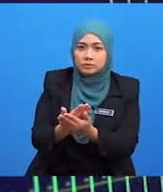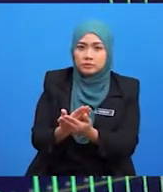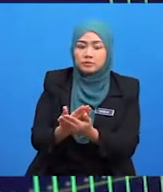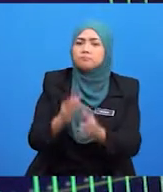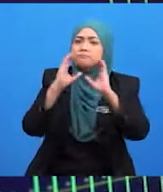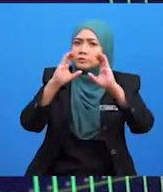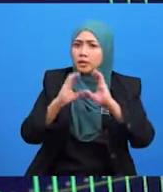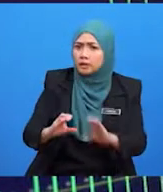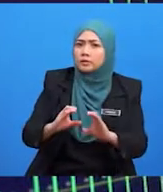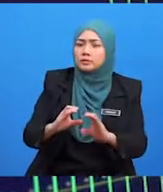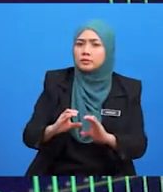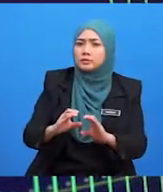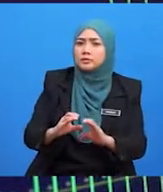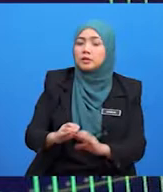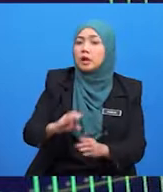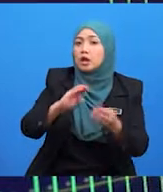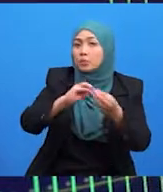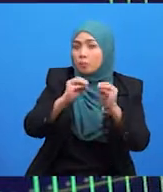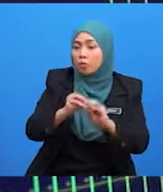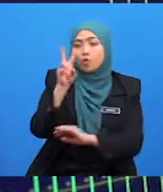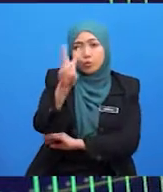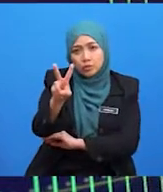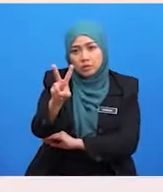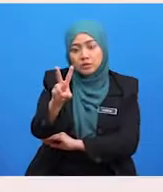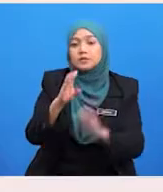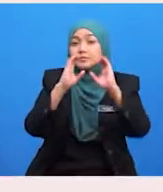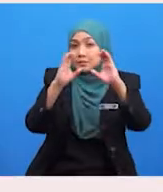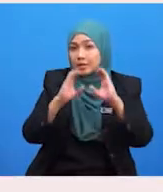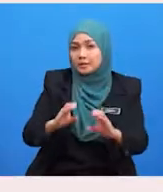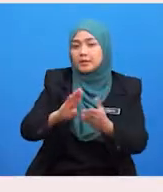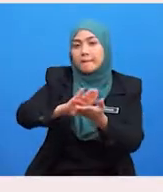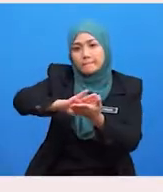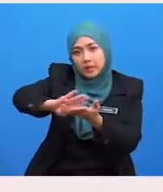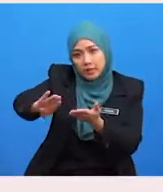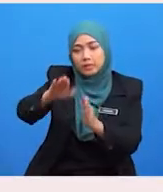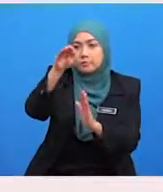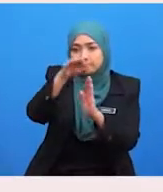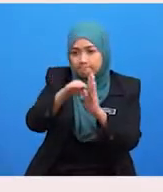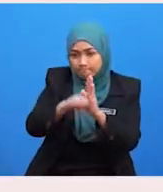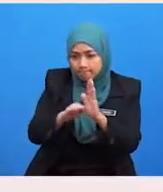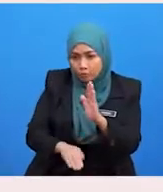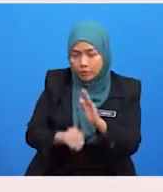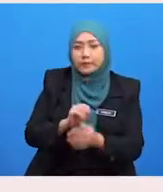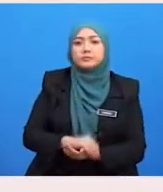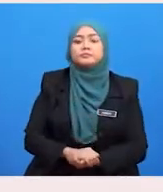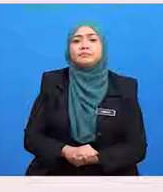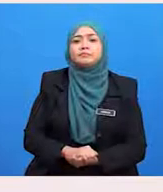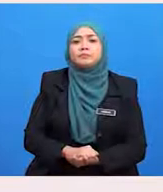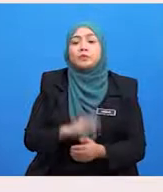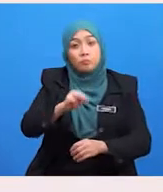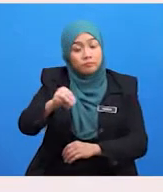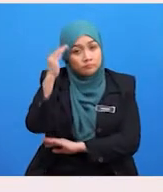Kaedah pengiraan susut nilai yang kedua ialah kaedah baki berkurangan. Tahukah